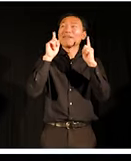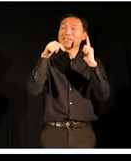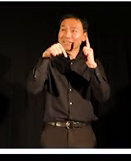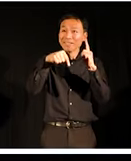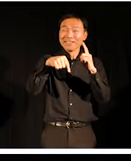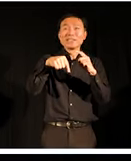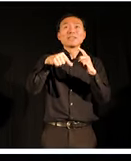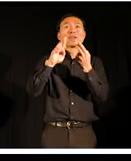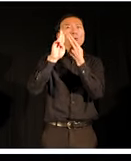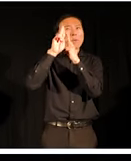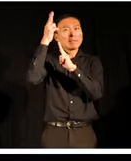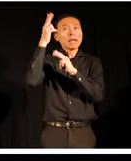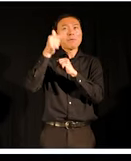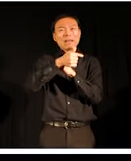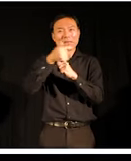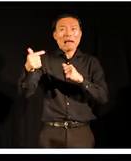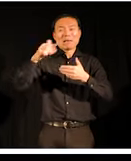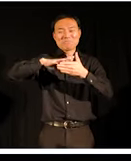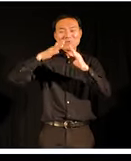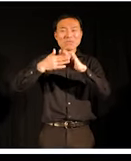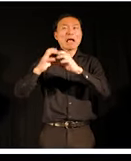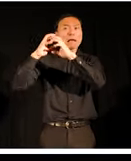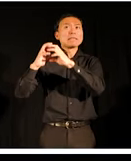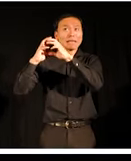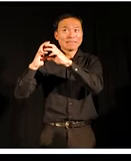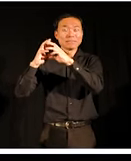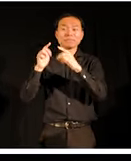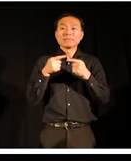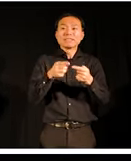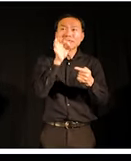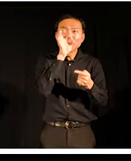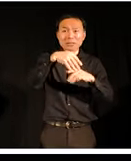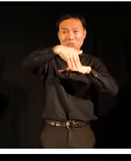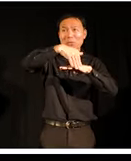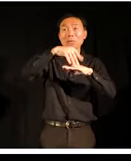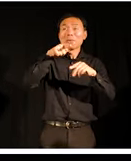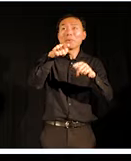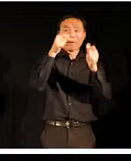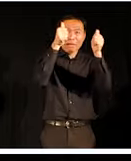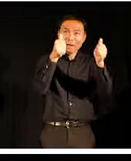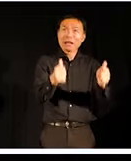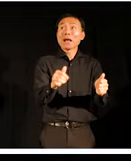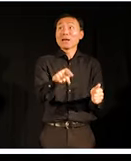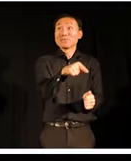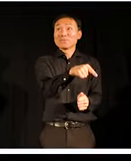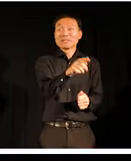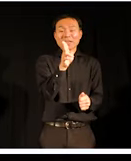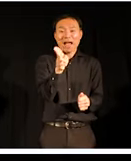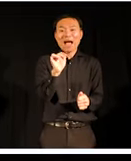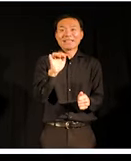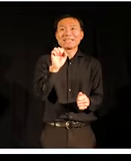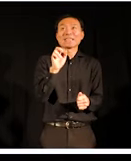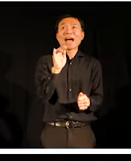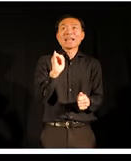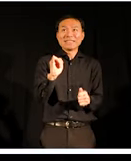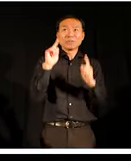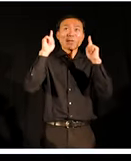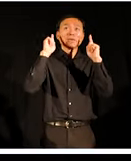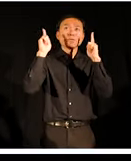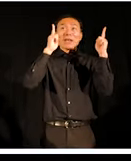た沖縄大文化祭と称しまして入り口の方にもありましたけれどもえハサフェスタの開催も決まっており